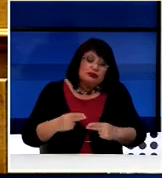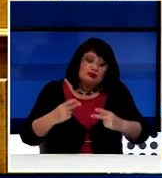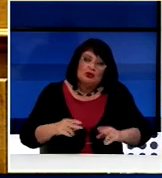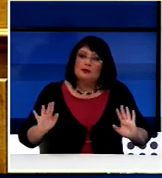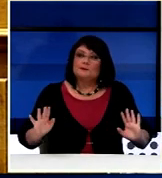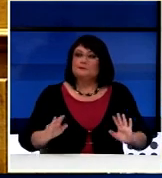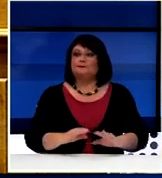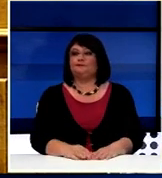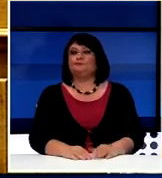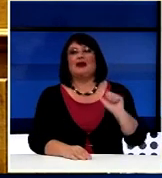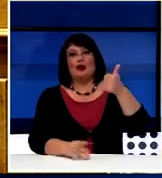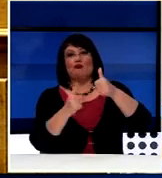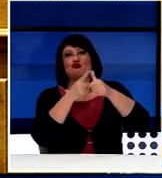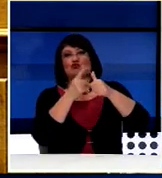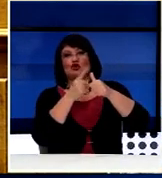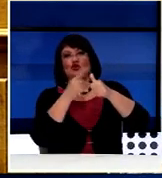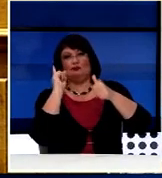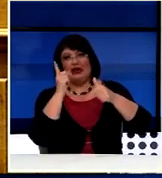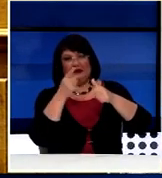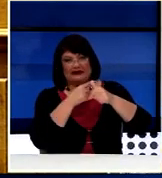Είμαι ακόμα στο πρώτο σημείο της κριτικής.